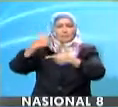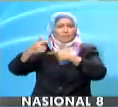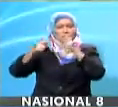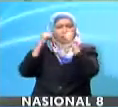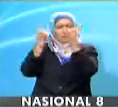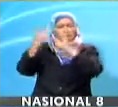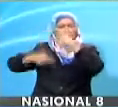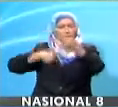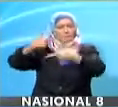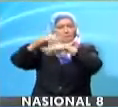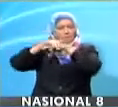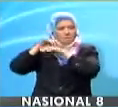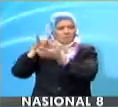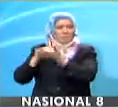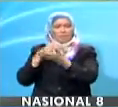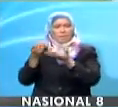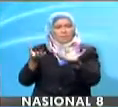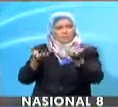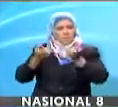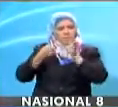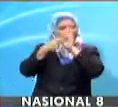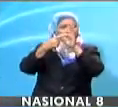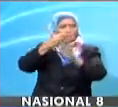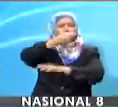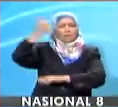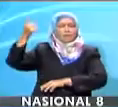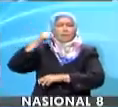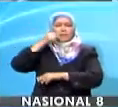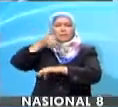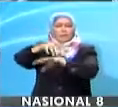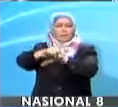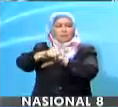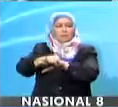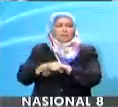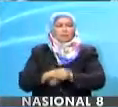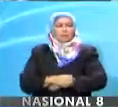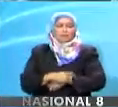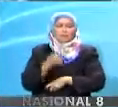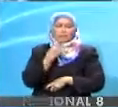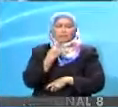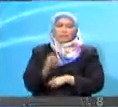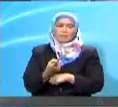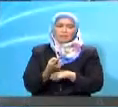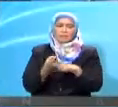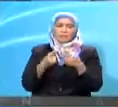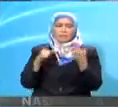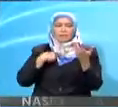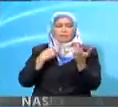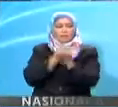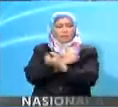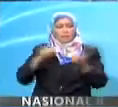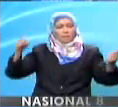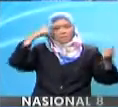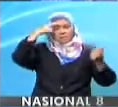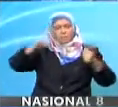esok. Sementara itu, Jordan Henderson yang juga pemain kebangsaan England menyatakan beliau sudah bersedia untuk mengambil alih tempat Steven